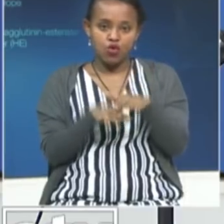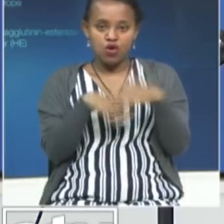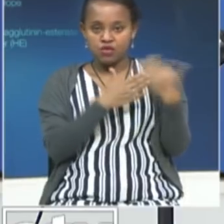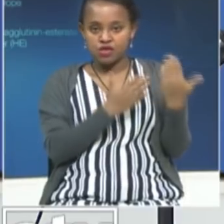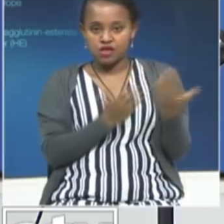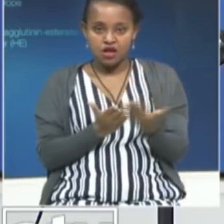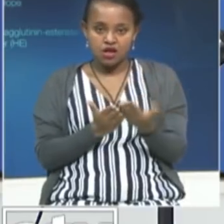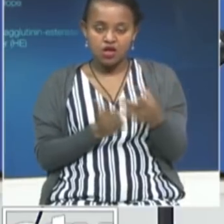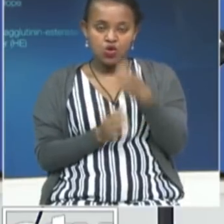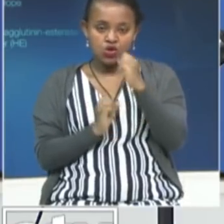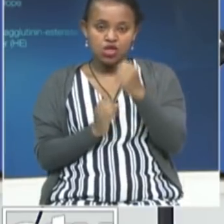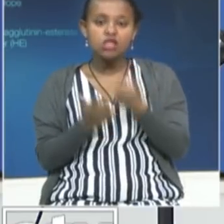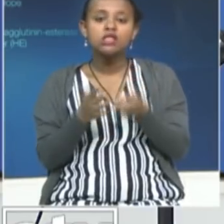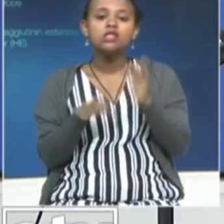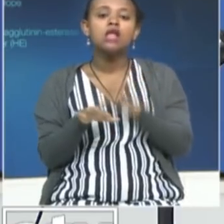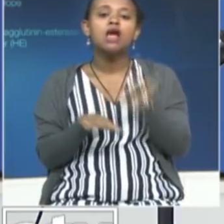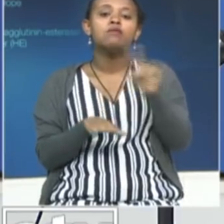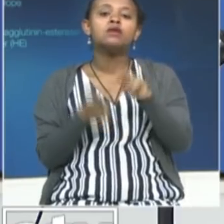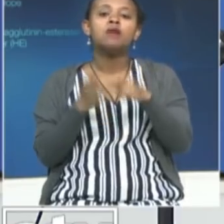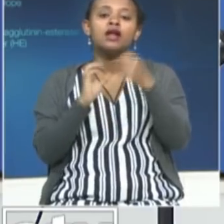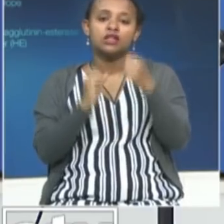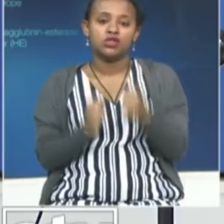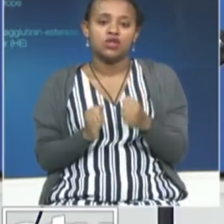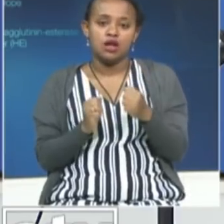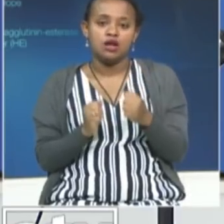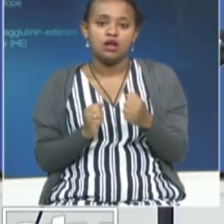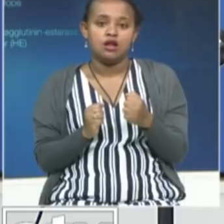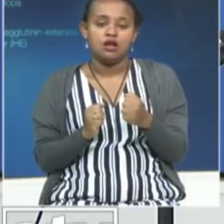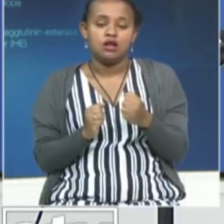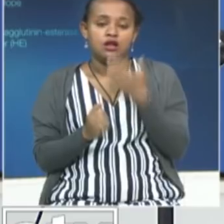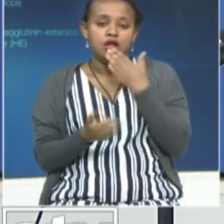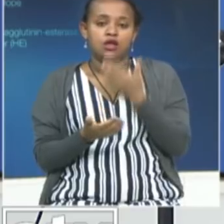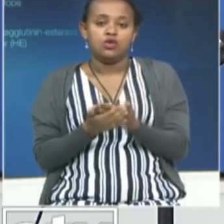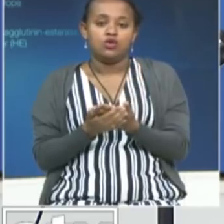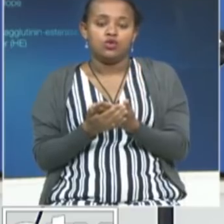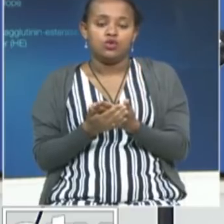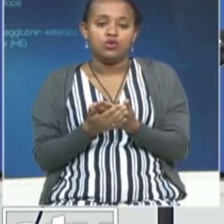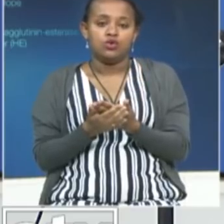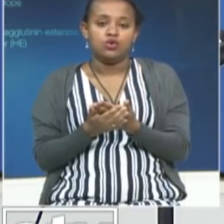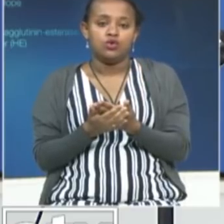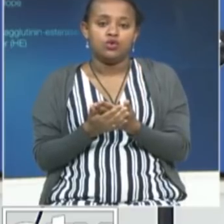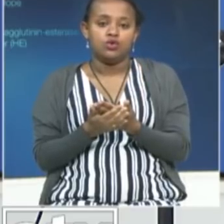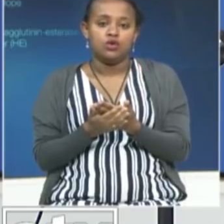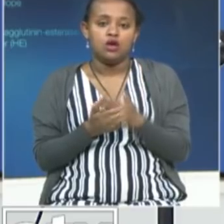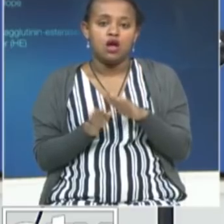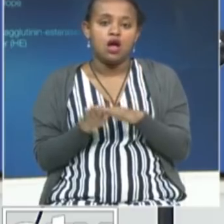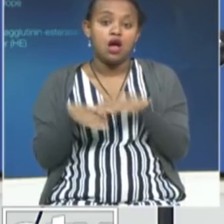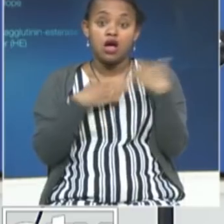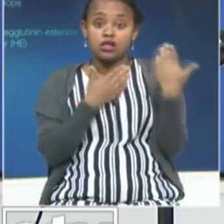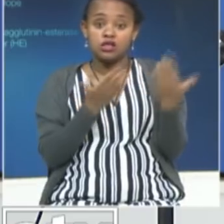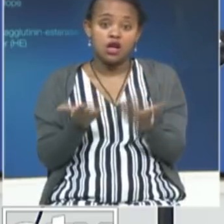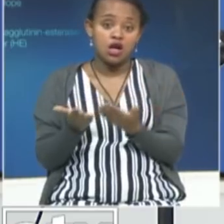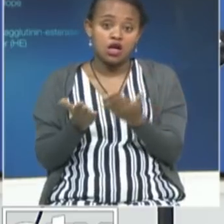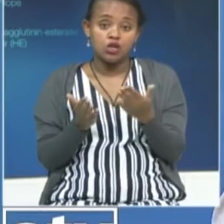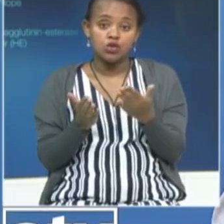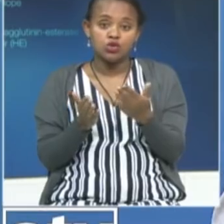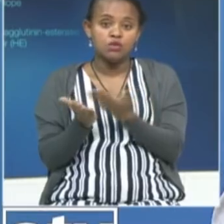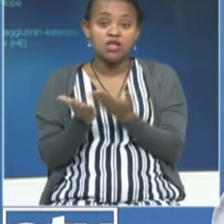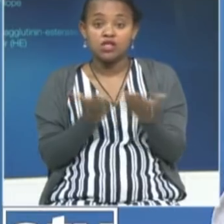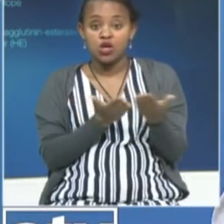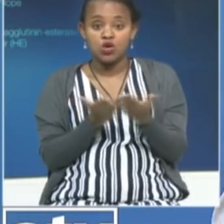አንጻር ሊሆን ይችላል። እዚህ ላይ ምን ማለት ይቻላል? ጥሩ እንግዲህ አስተናጋጆች አካባቢ